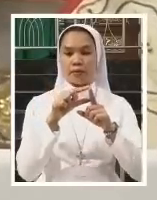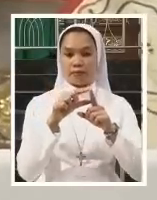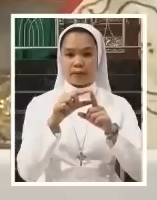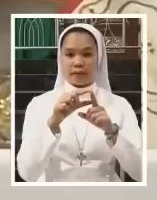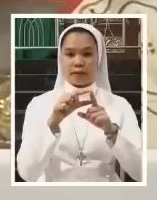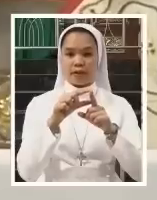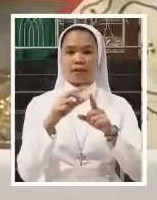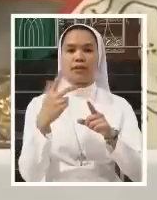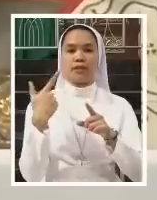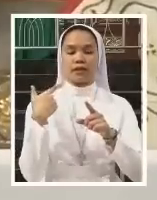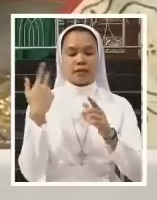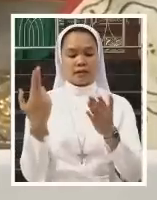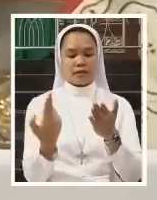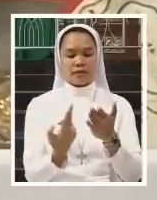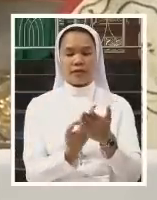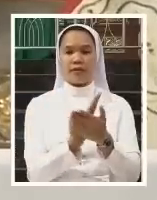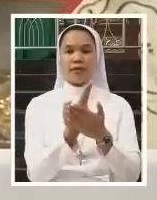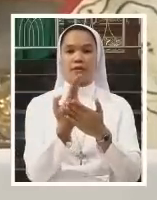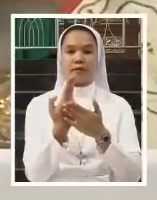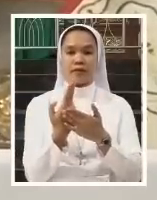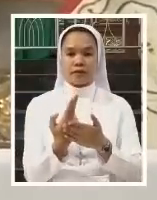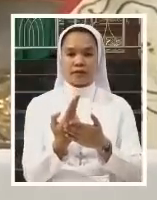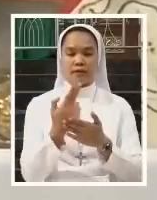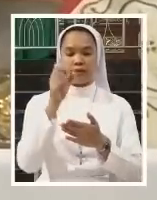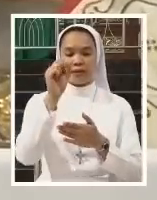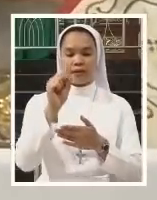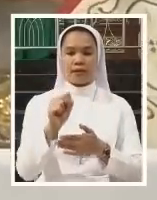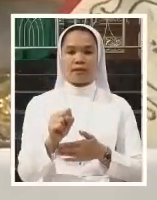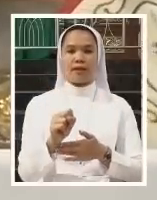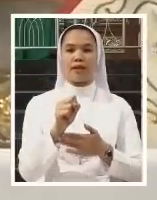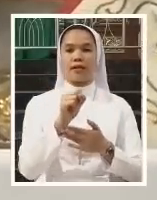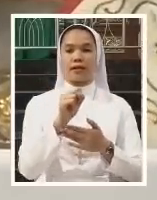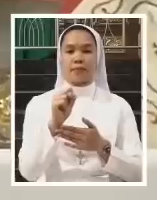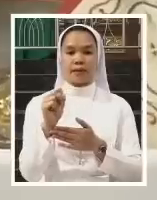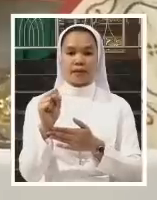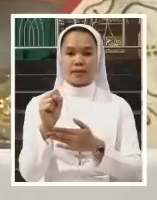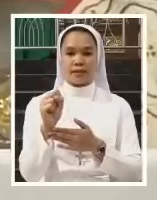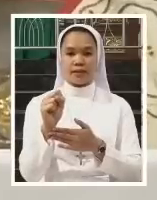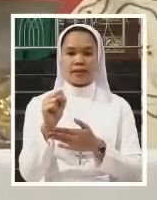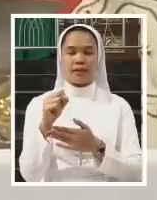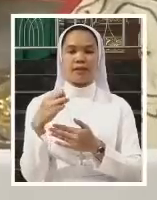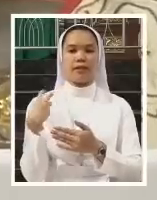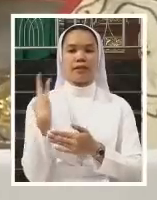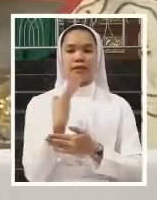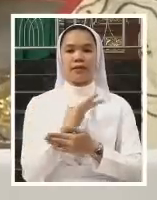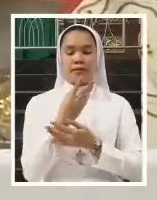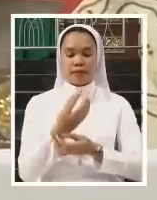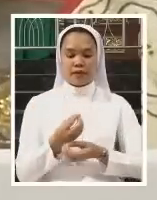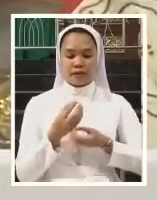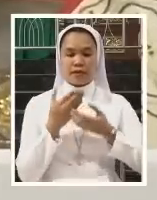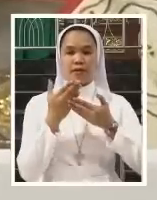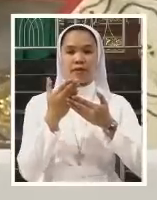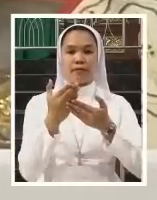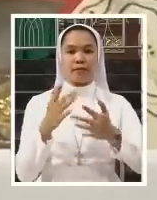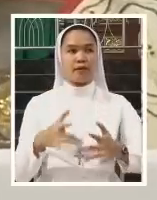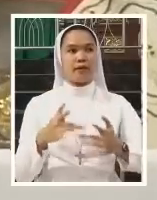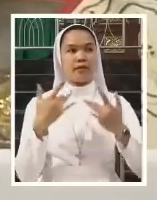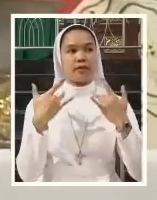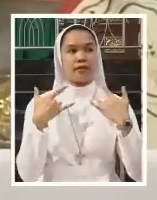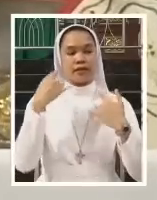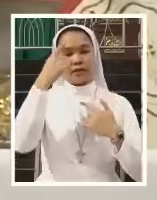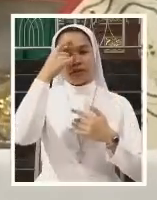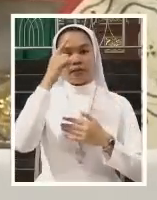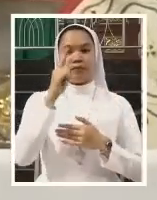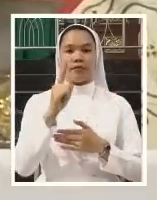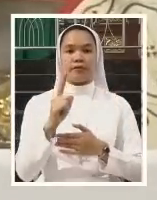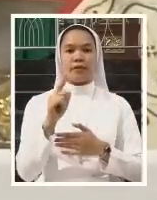magpabago sa inda ang mga sakramento. Nagdudusay kang buhay para sa imo asin